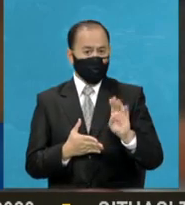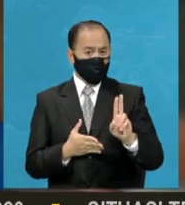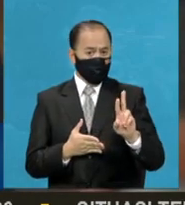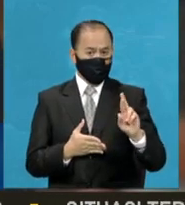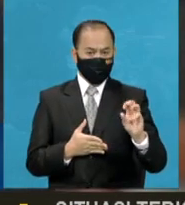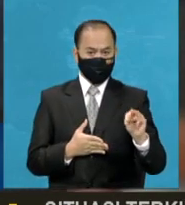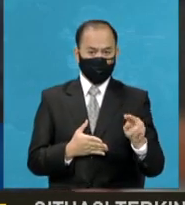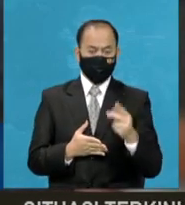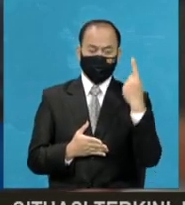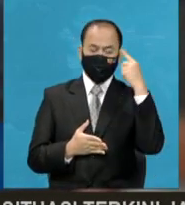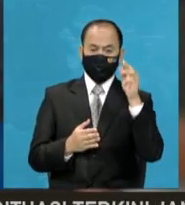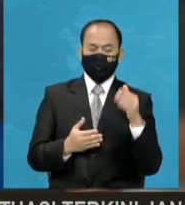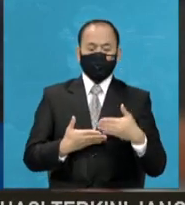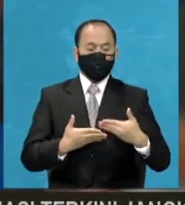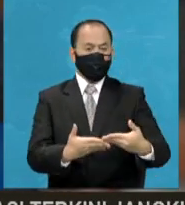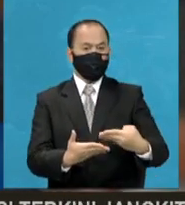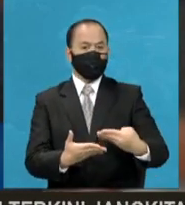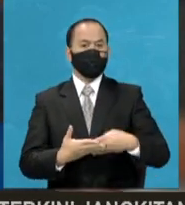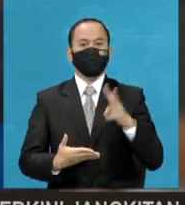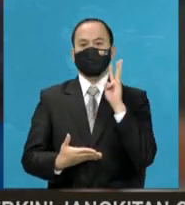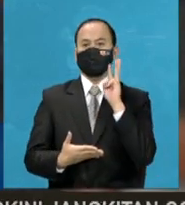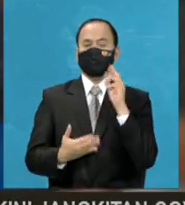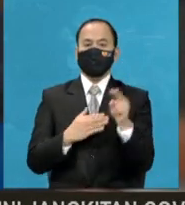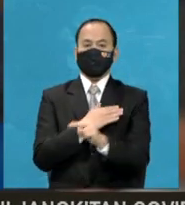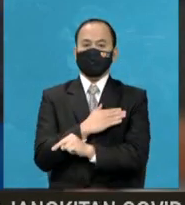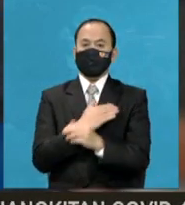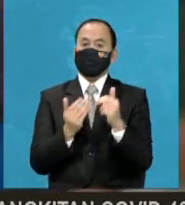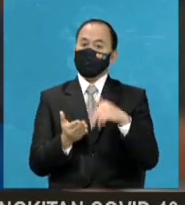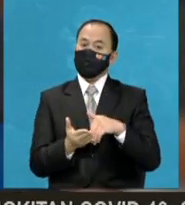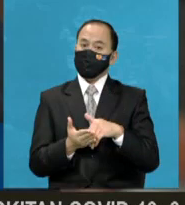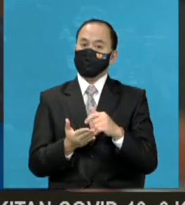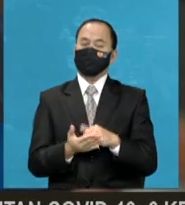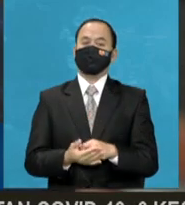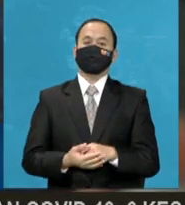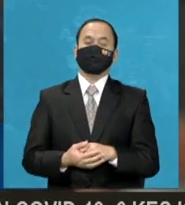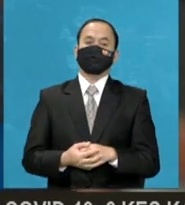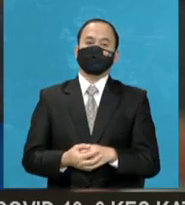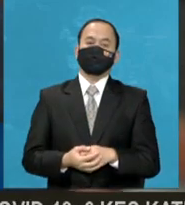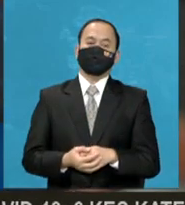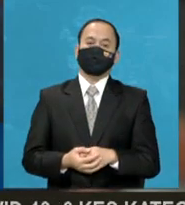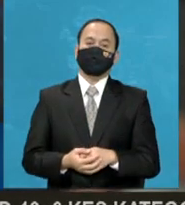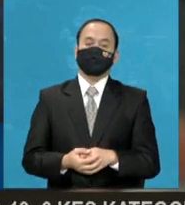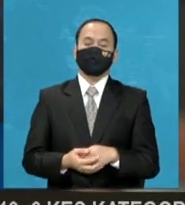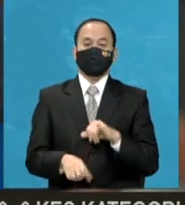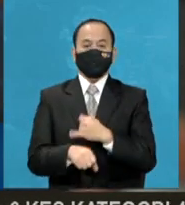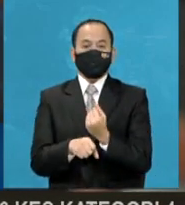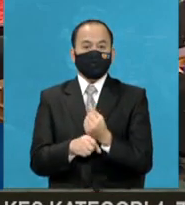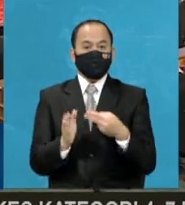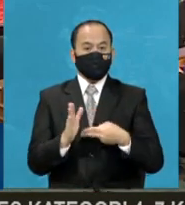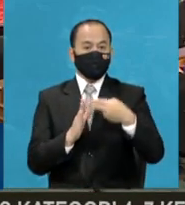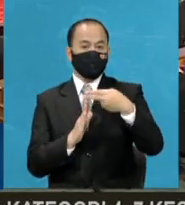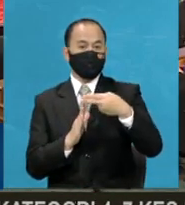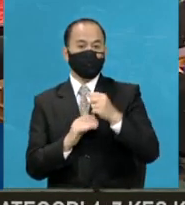mengenai dengan bekalan air di negara ini Hai secara volume semula sebuah jantung pusat tertinggi